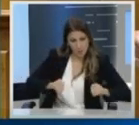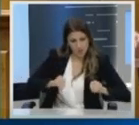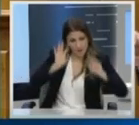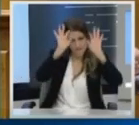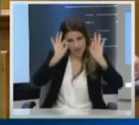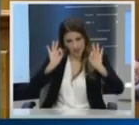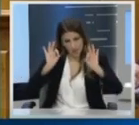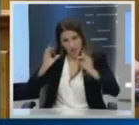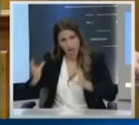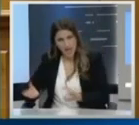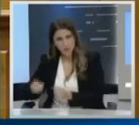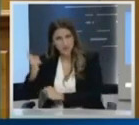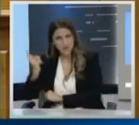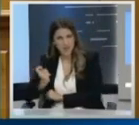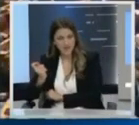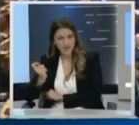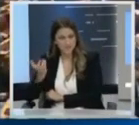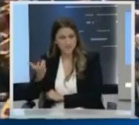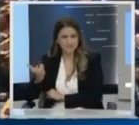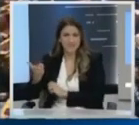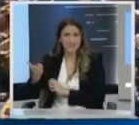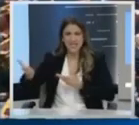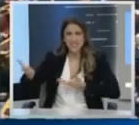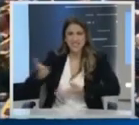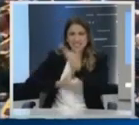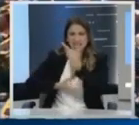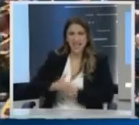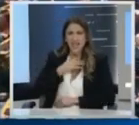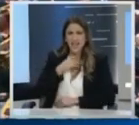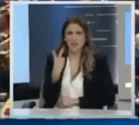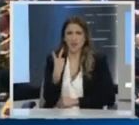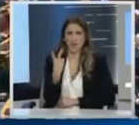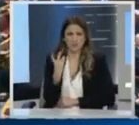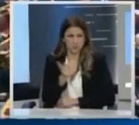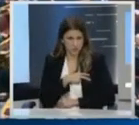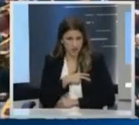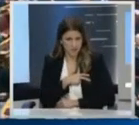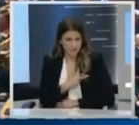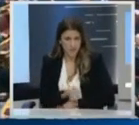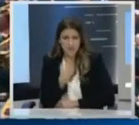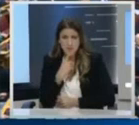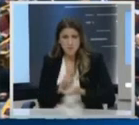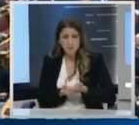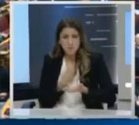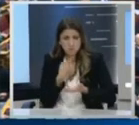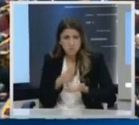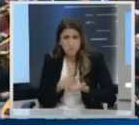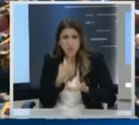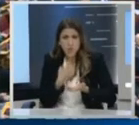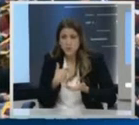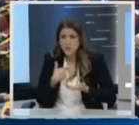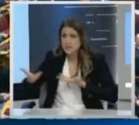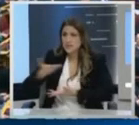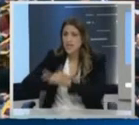Και σας ρωτώ, κύριε Μητσοτάκη, η συναλλαγή θέλει δύο. Γιατί δεν κατονομάζετε με